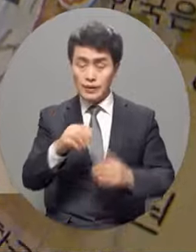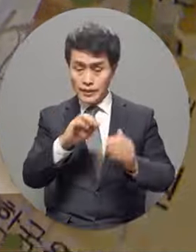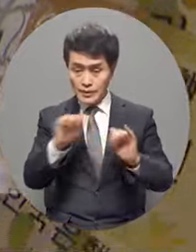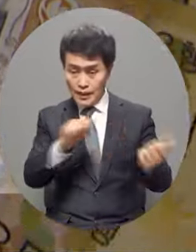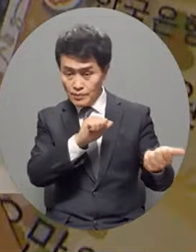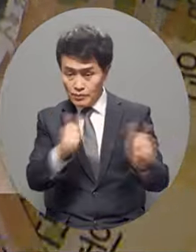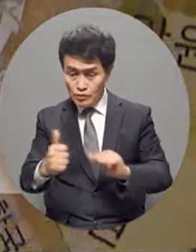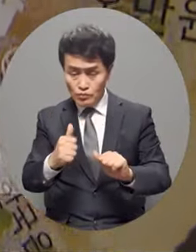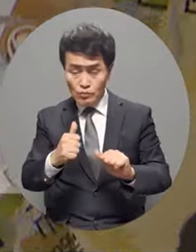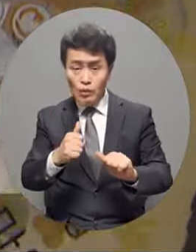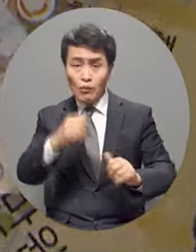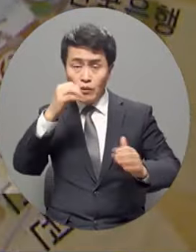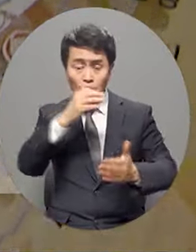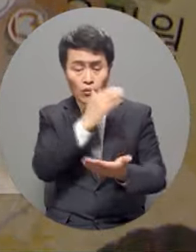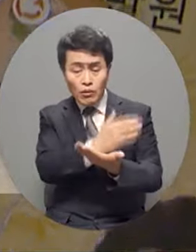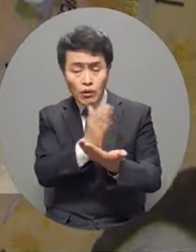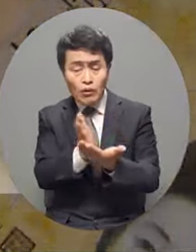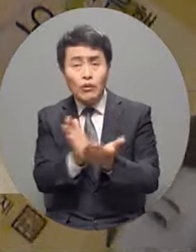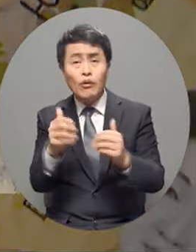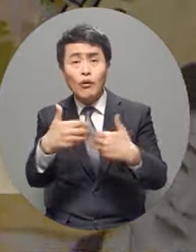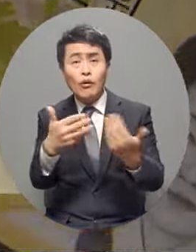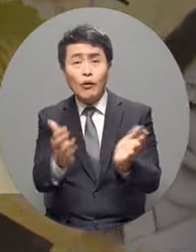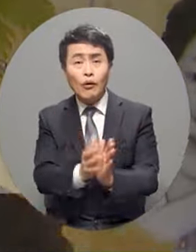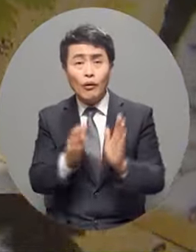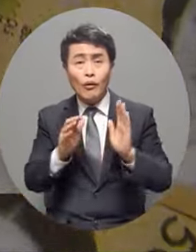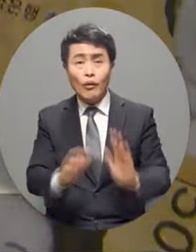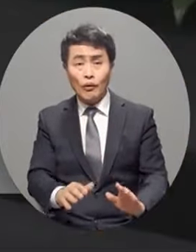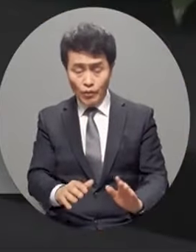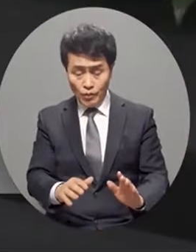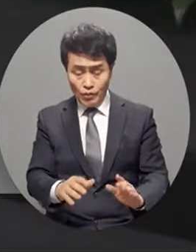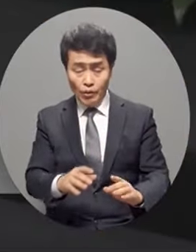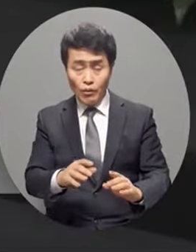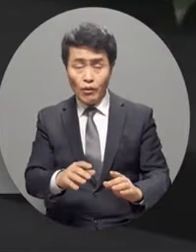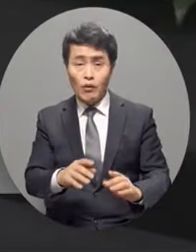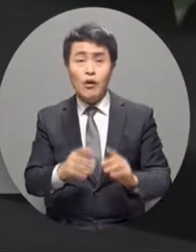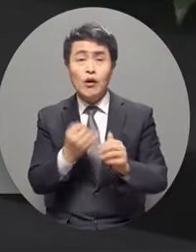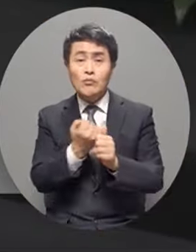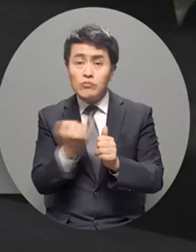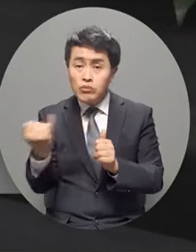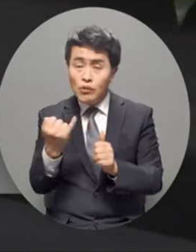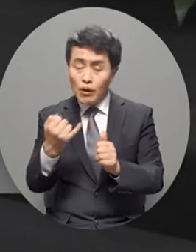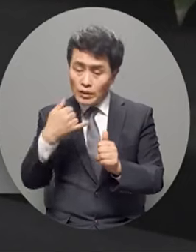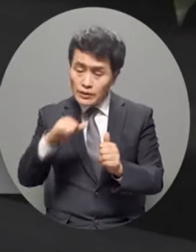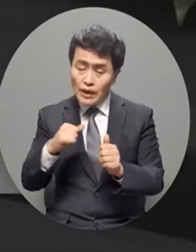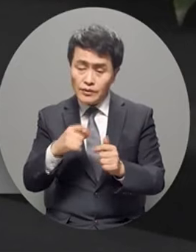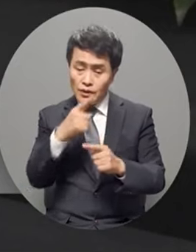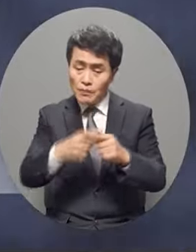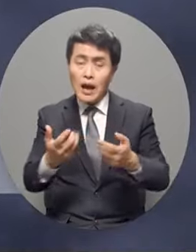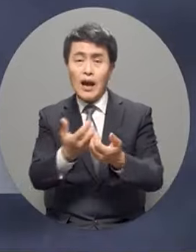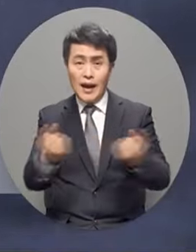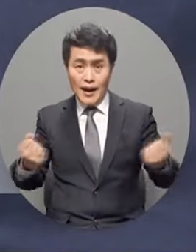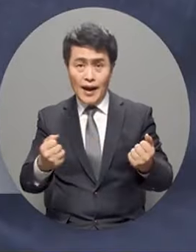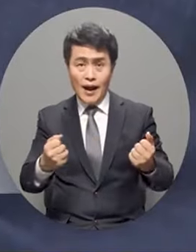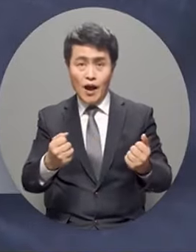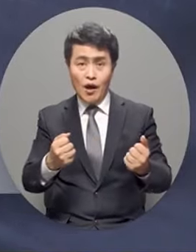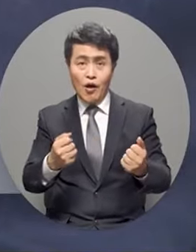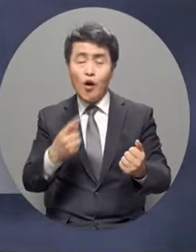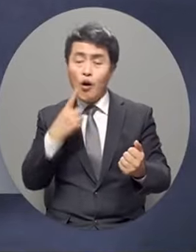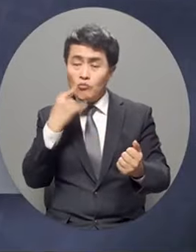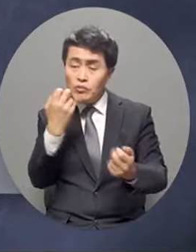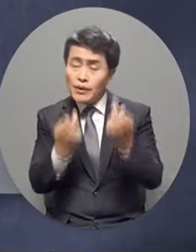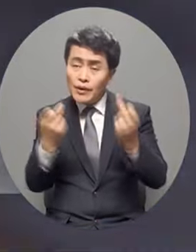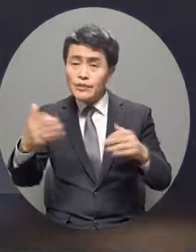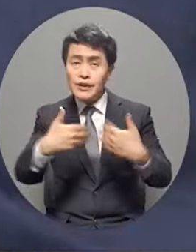상속 순위에 따라 배우자나 자녀는 법적 상속분의 절반을 부모나 형제 자매는 1분씩 갖는다고